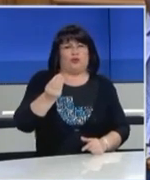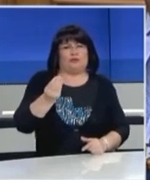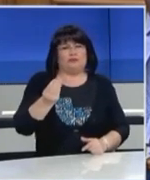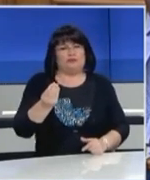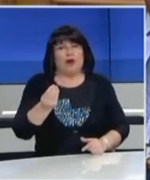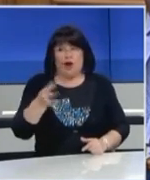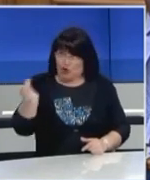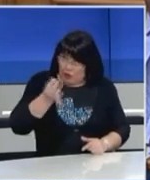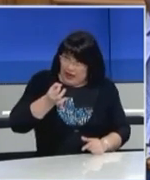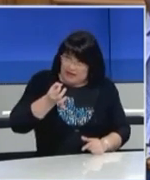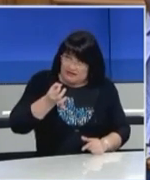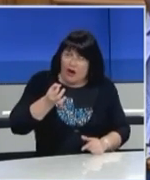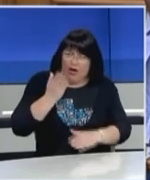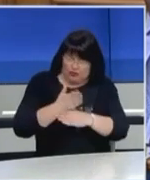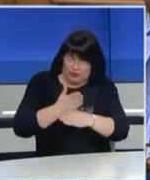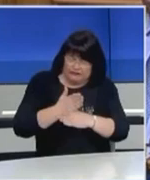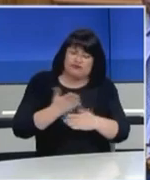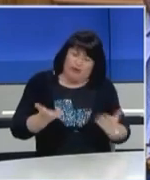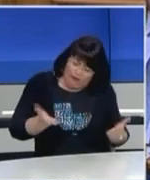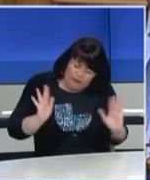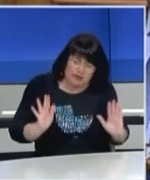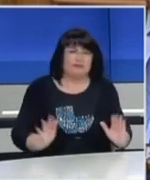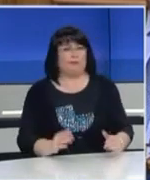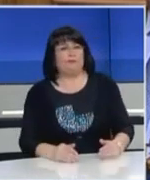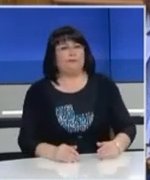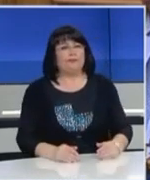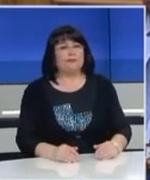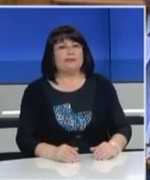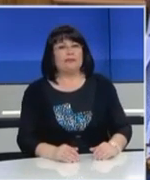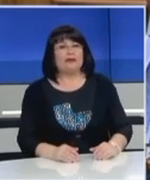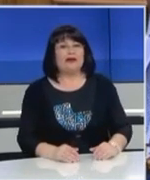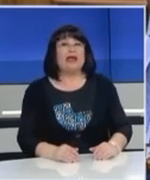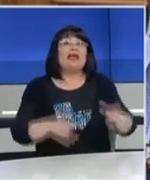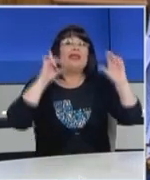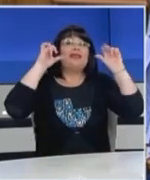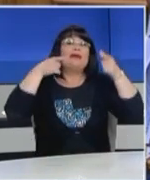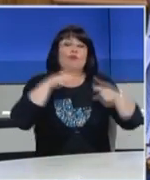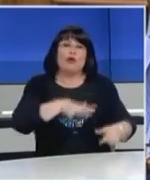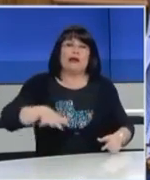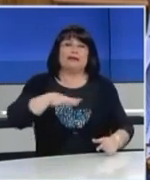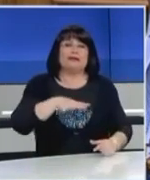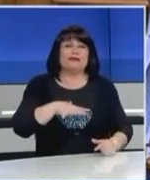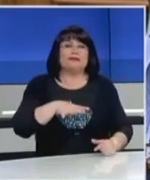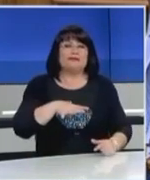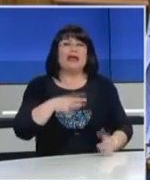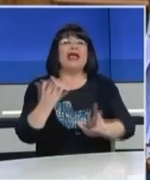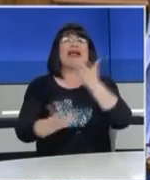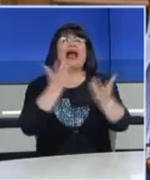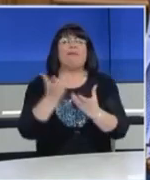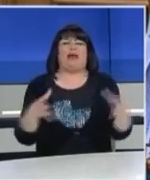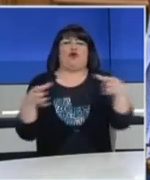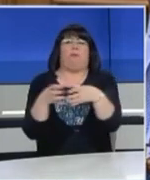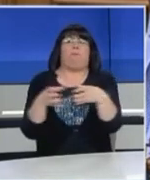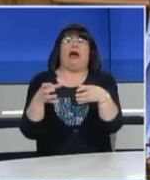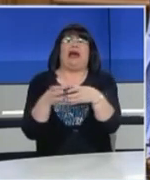Προφανώς το λέτε. Α, το λέτε κιόλας. Δεν το κρύβετε. Λοιπόν, κοιτάξτε να δείτε. Στη δημοκρατία, πάρτε και τον κύριο Καμένο παρέα, τότε